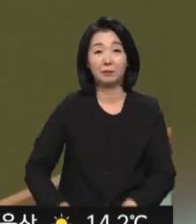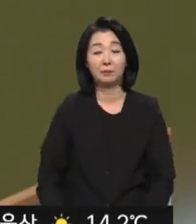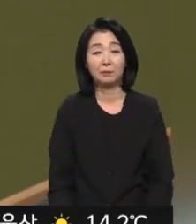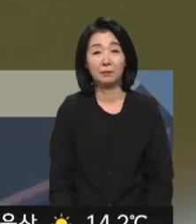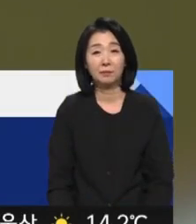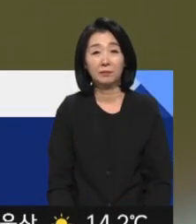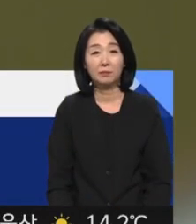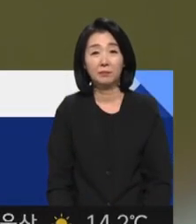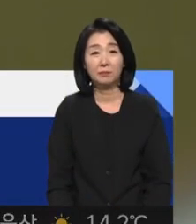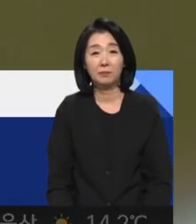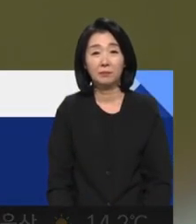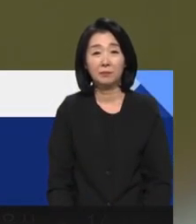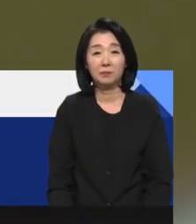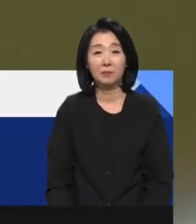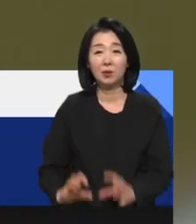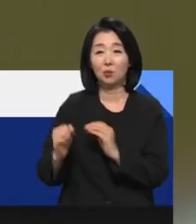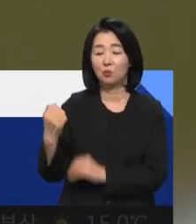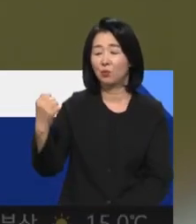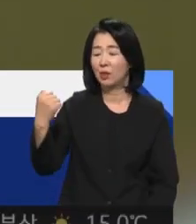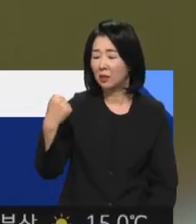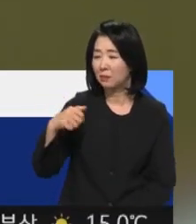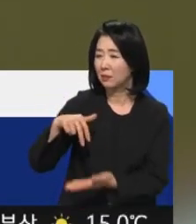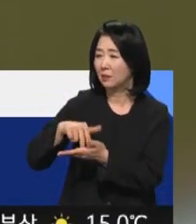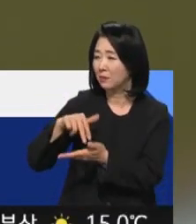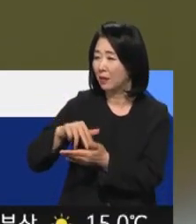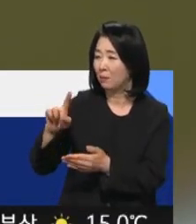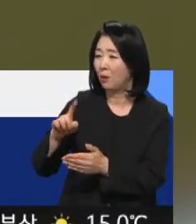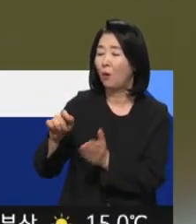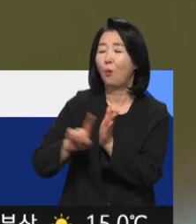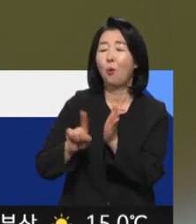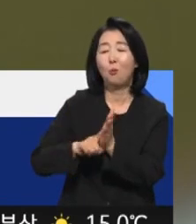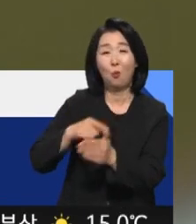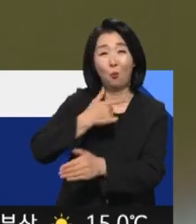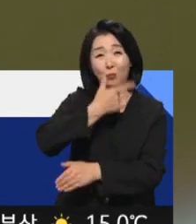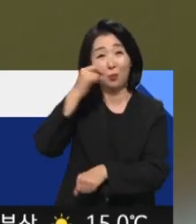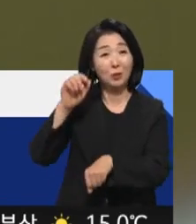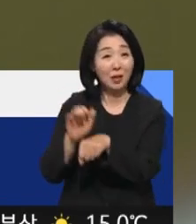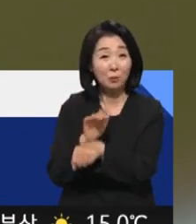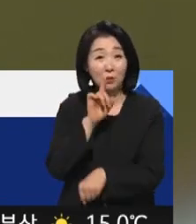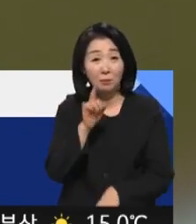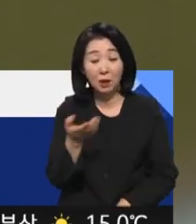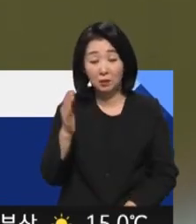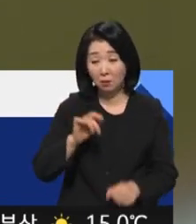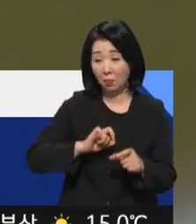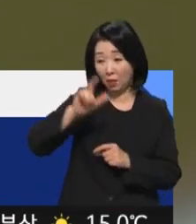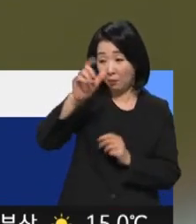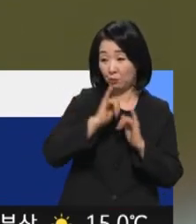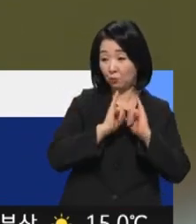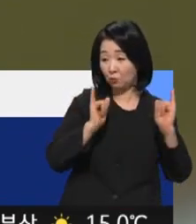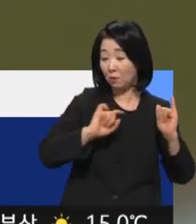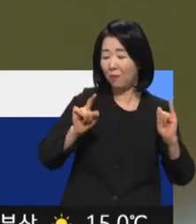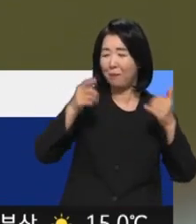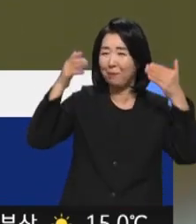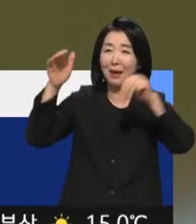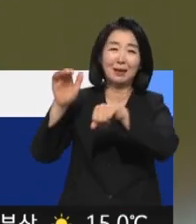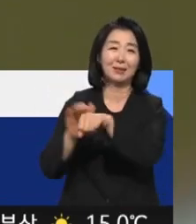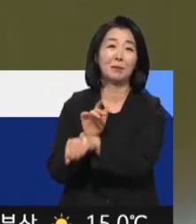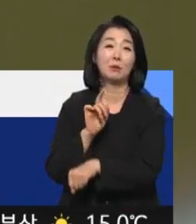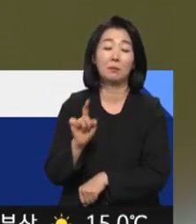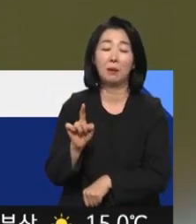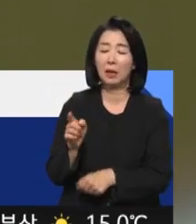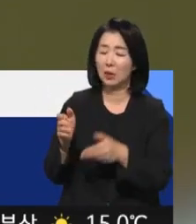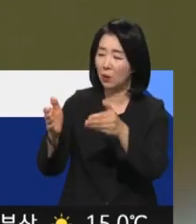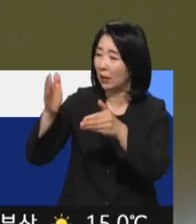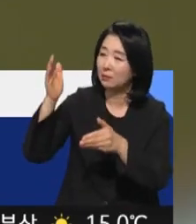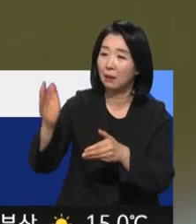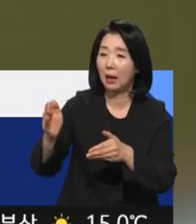집권 여당이나 대통령실에서는 홍보의 문제로 많이 보고 있어요. 메시지의 문제로 보고 있는데 대부분의 국민들은 방향이 잘못됐다. 일로 가지 말아야